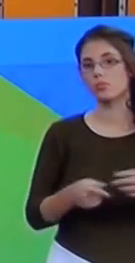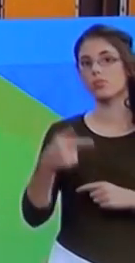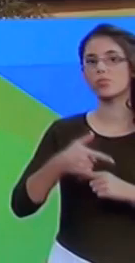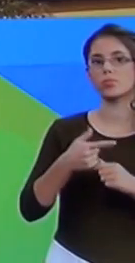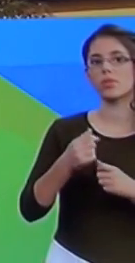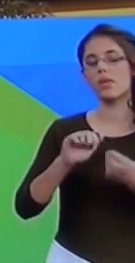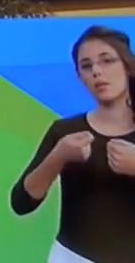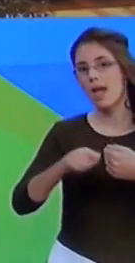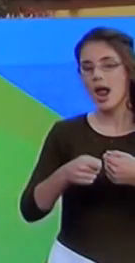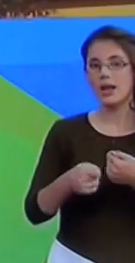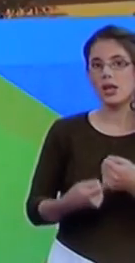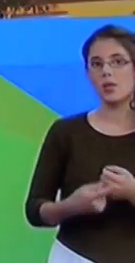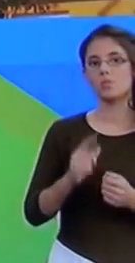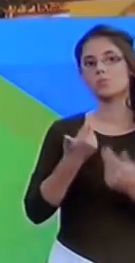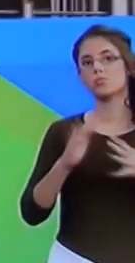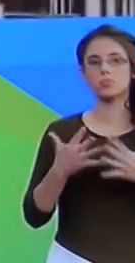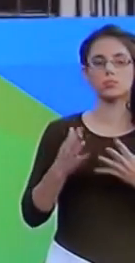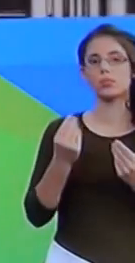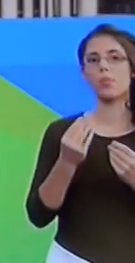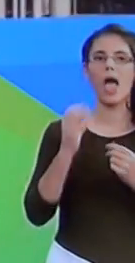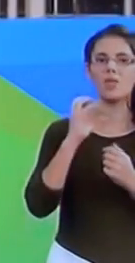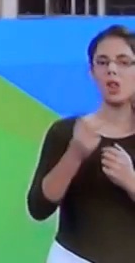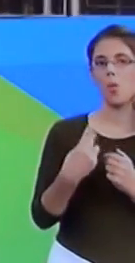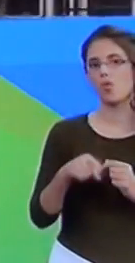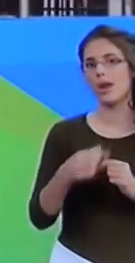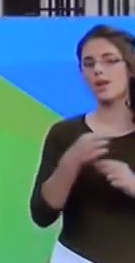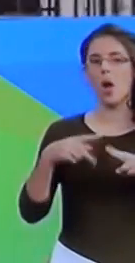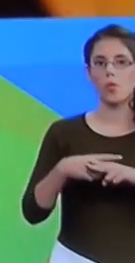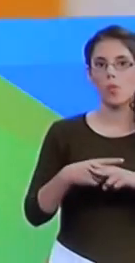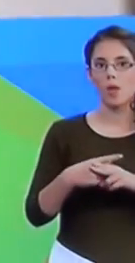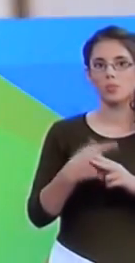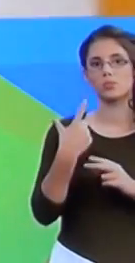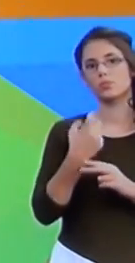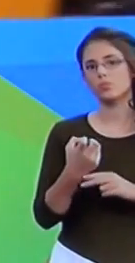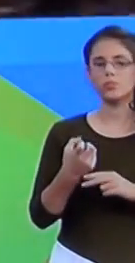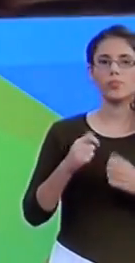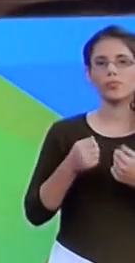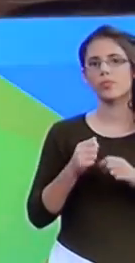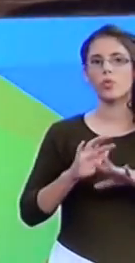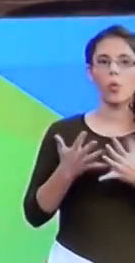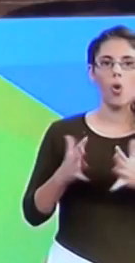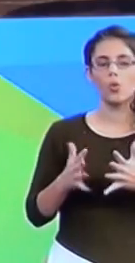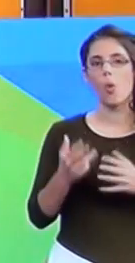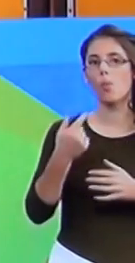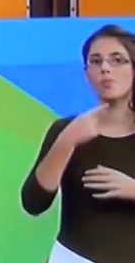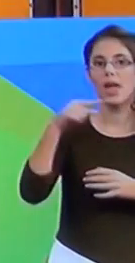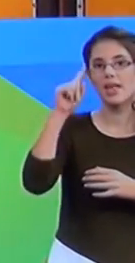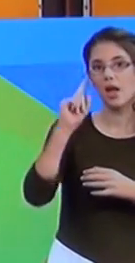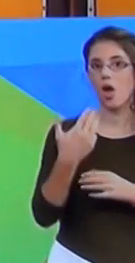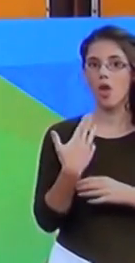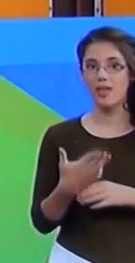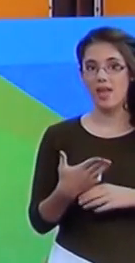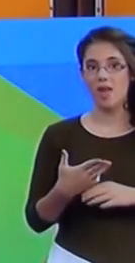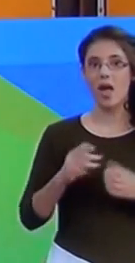itt szerelik meg őket. És körülbelül hány villamos van itt napközben? 20 szerelvény körül, éjszaka